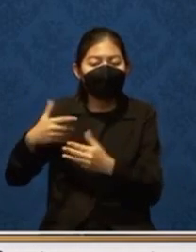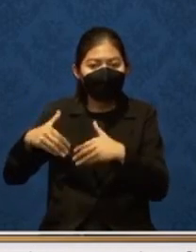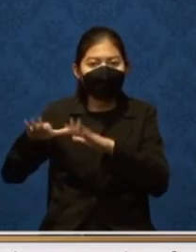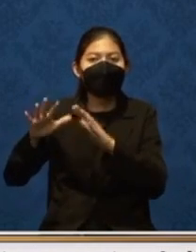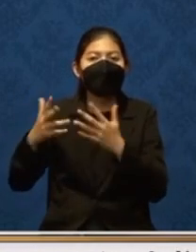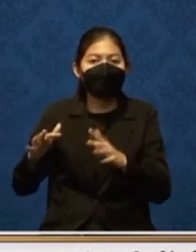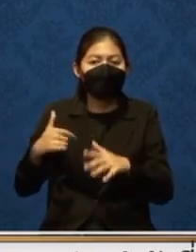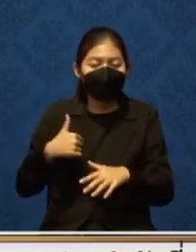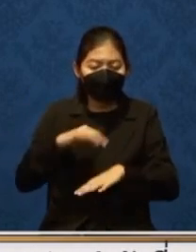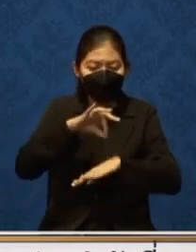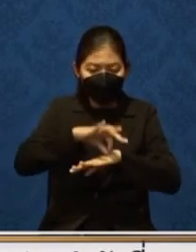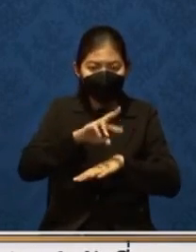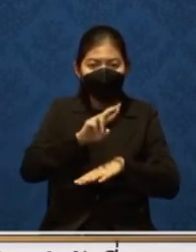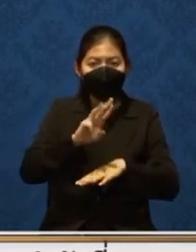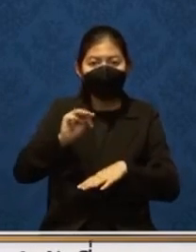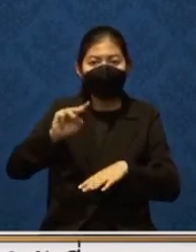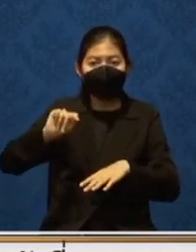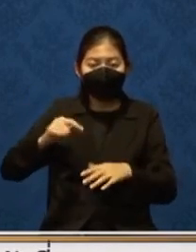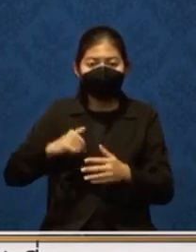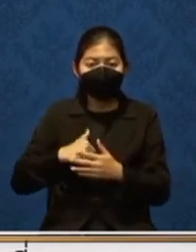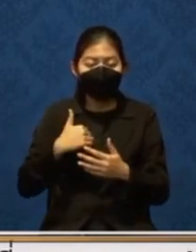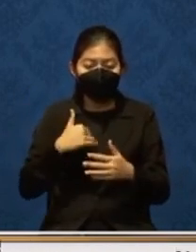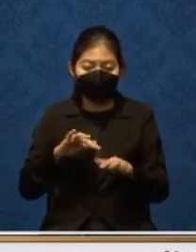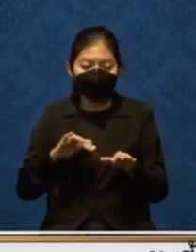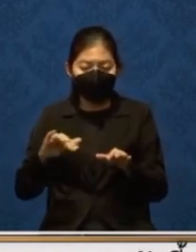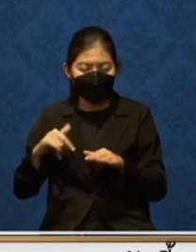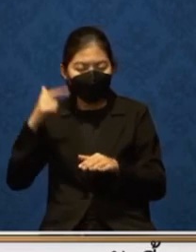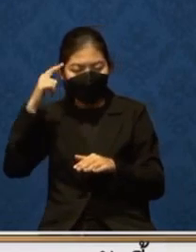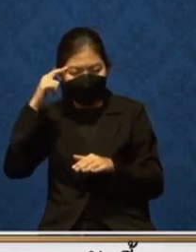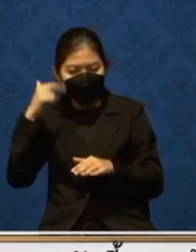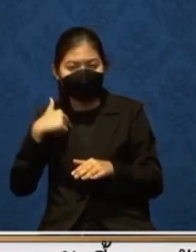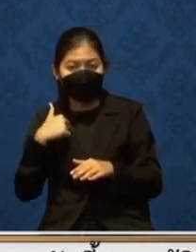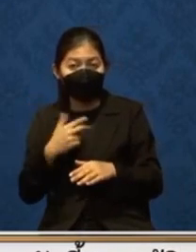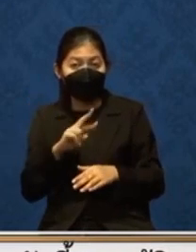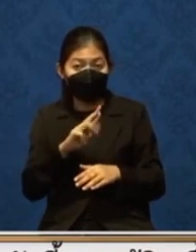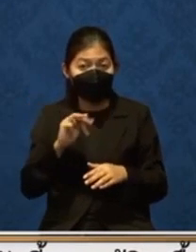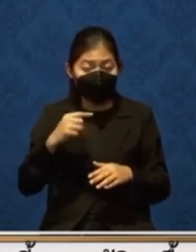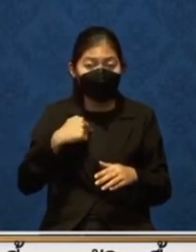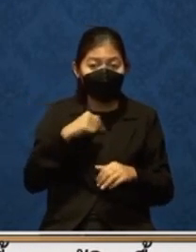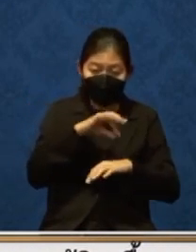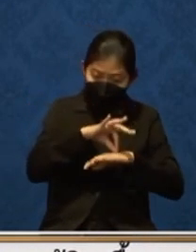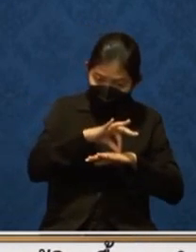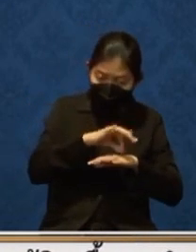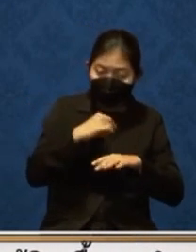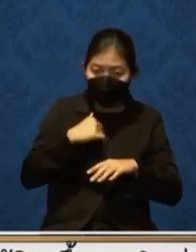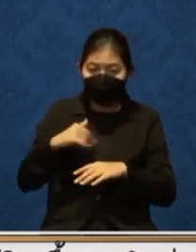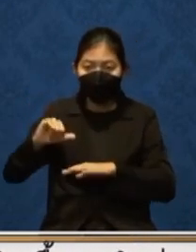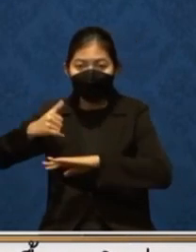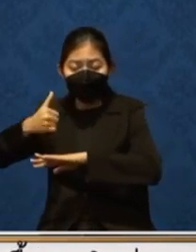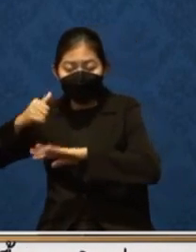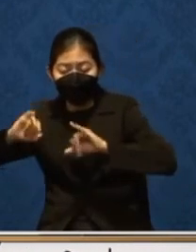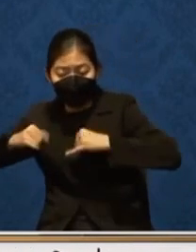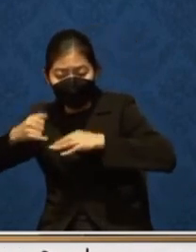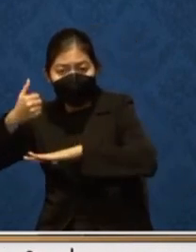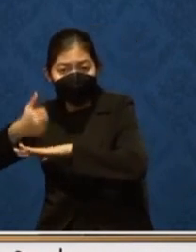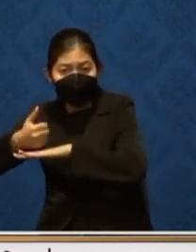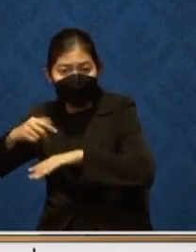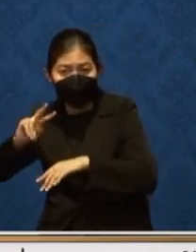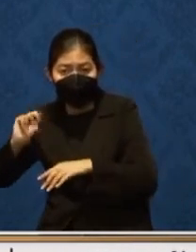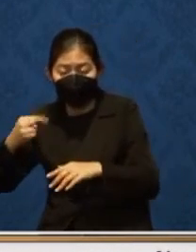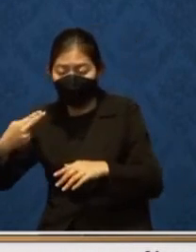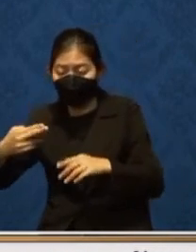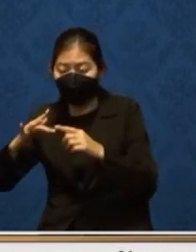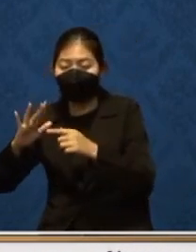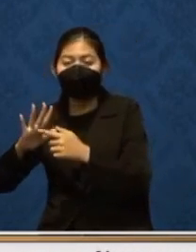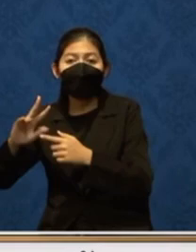านซึงทำธุรกิจที่เข้าประมูลงานกับกระสวงที่ท่านดำรงตำ